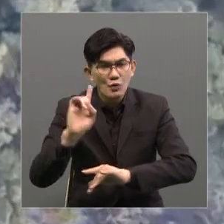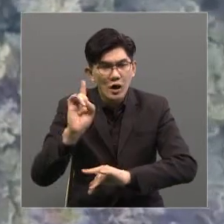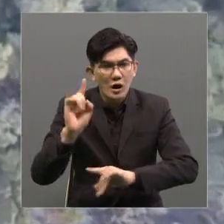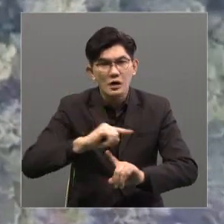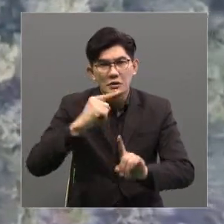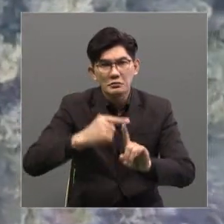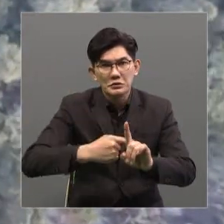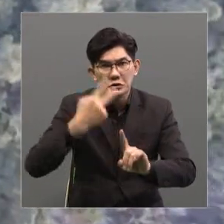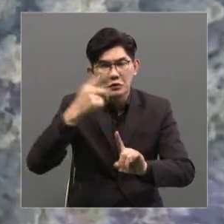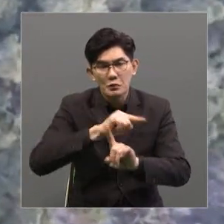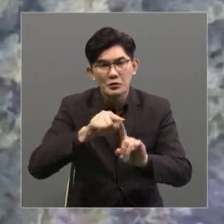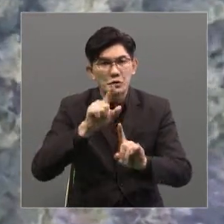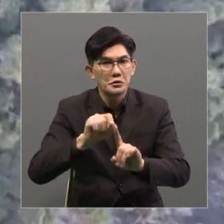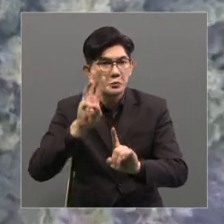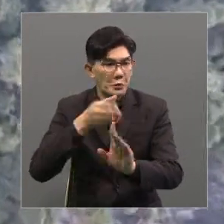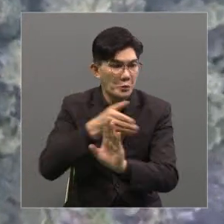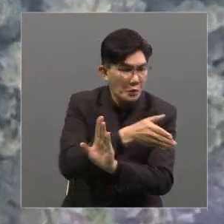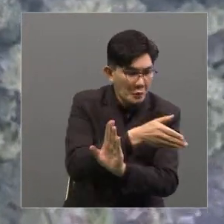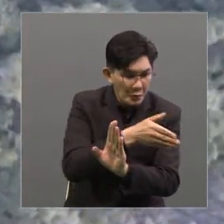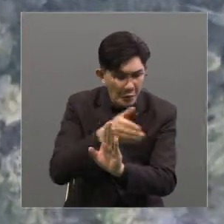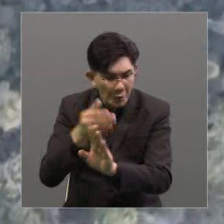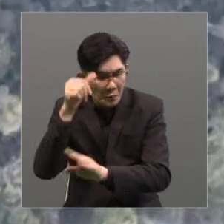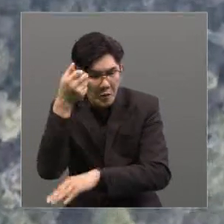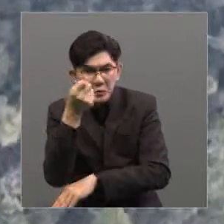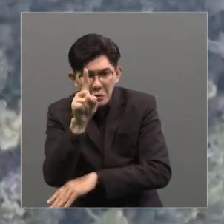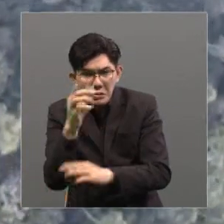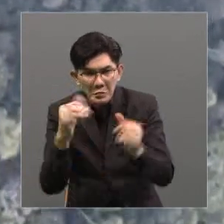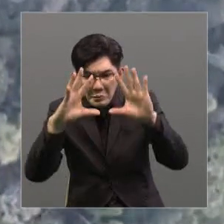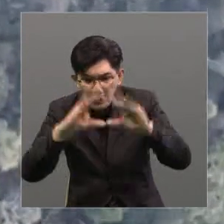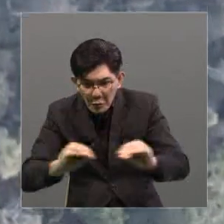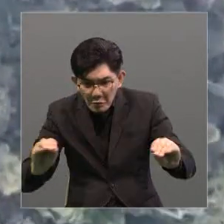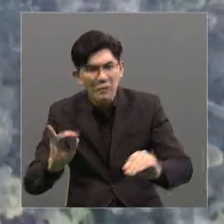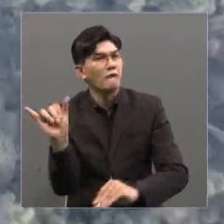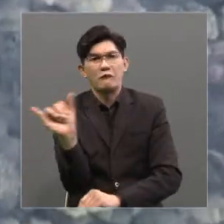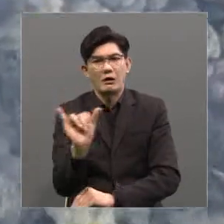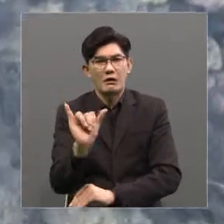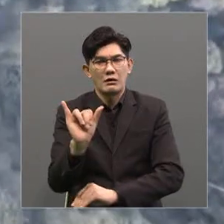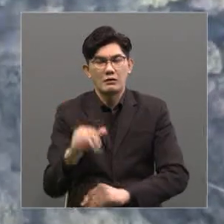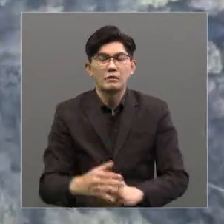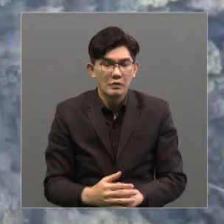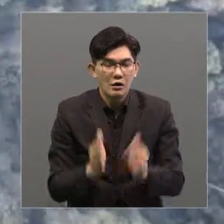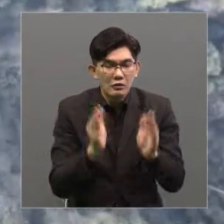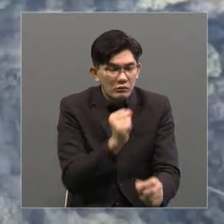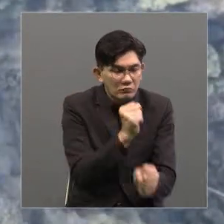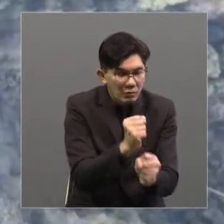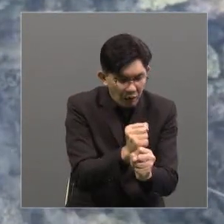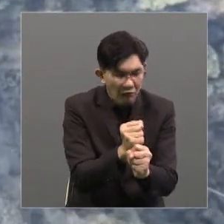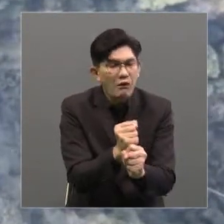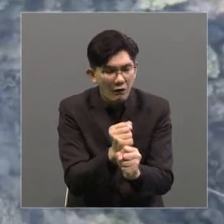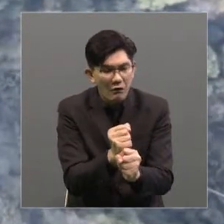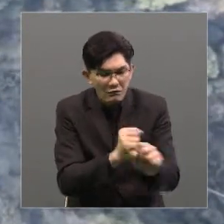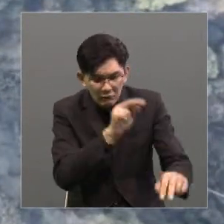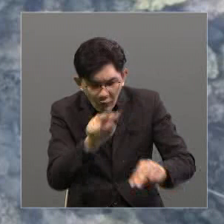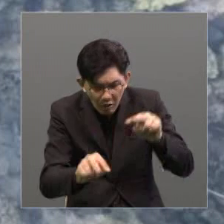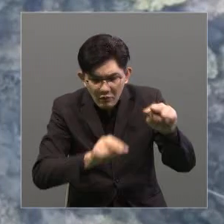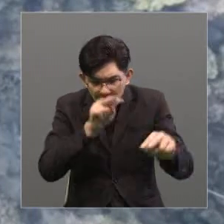ช่วงวันที่26กุมภาพันธ ์ ตอนนี้ประมาณ11วันแล้วแต่ไฟมันก็ยังไม่ดับยังไม่มอดสักทีนะคะใช่ค่ะทางเจ้าหน้าที่ก็พยายามที่จะควบคุ